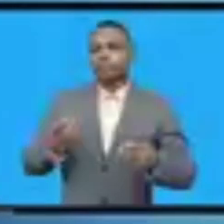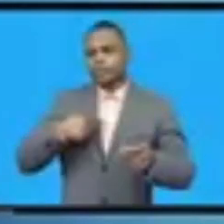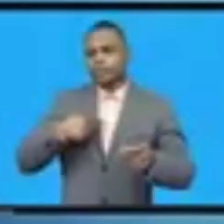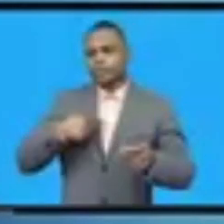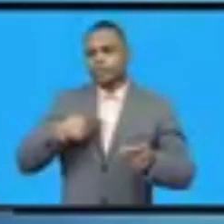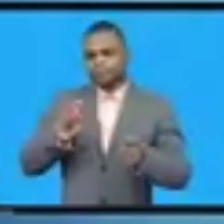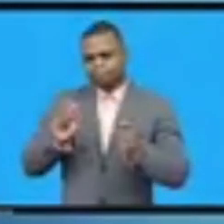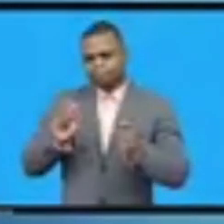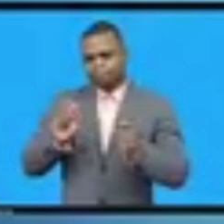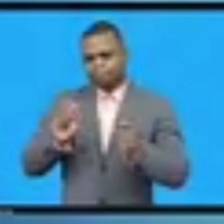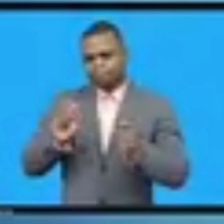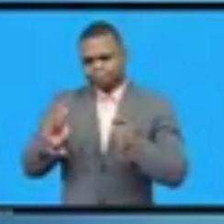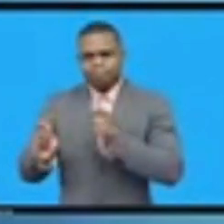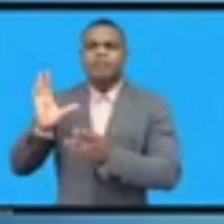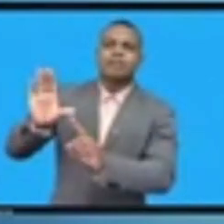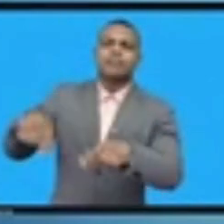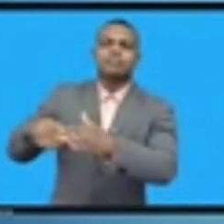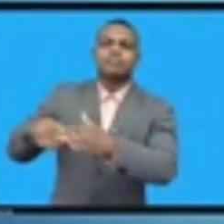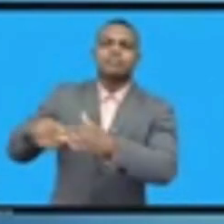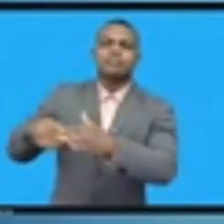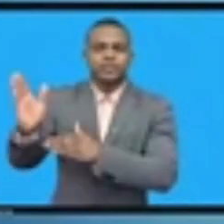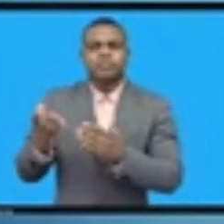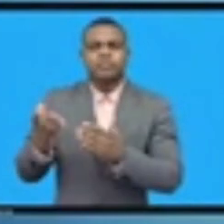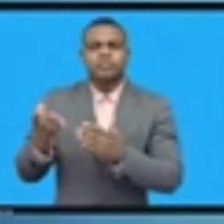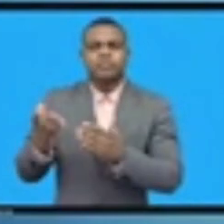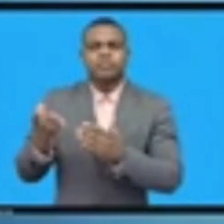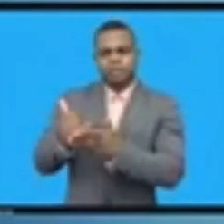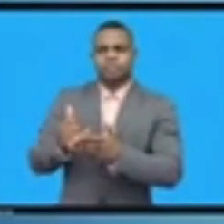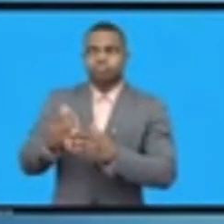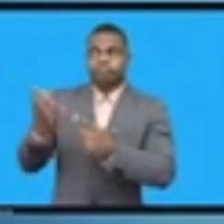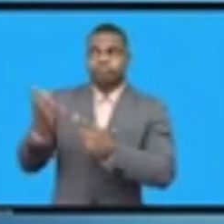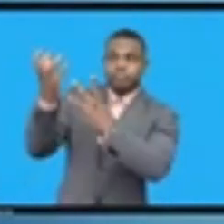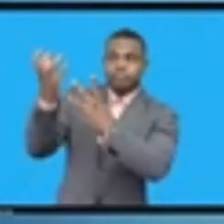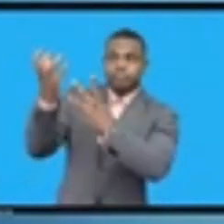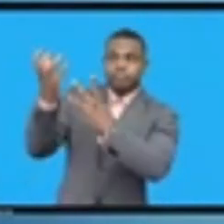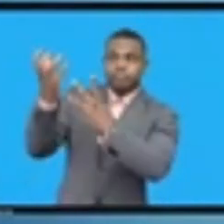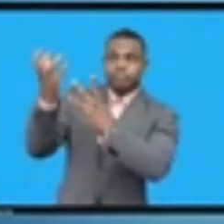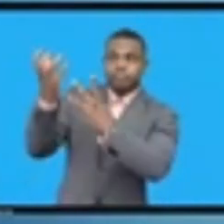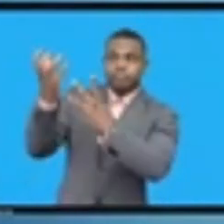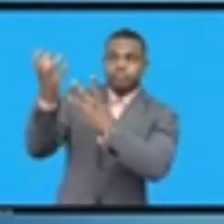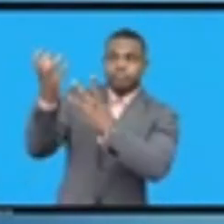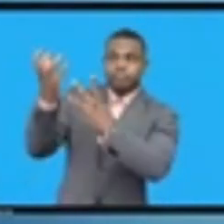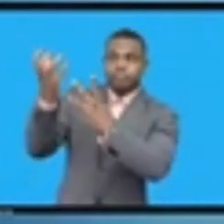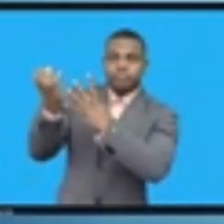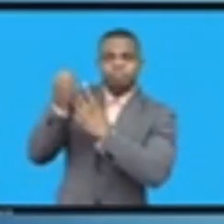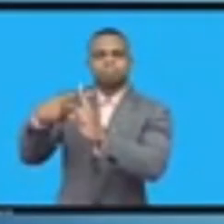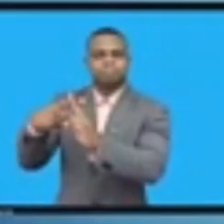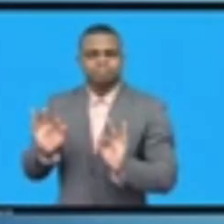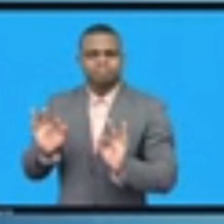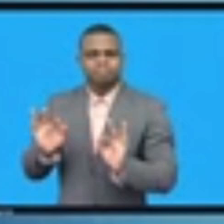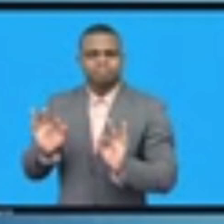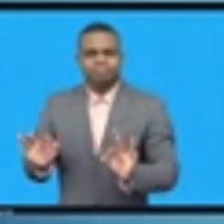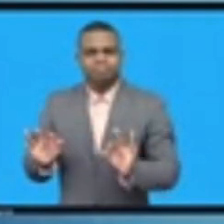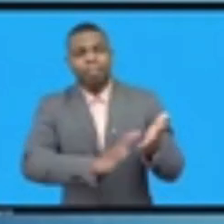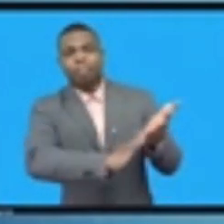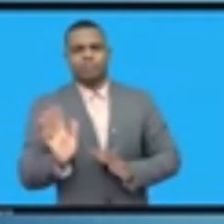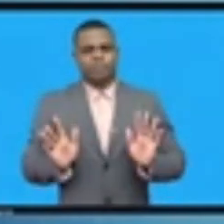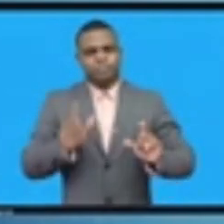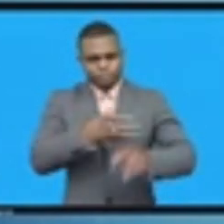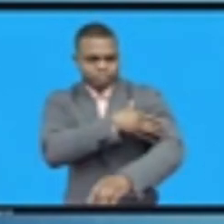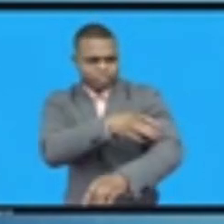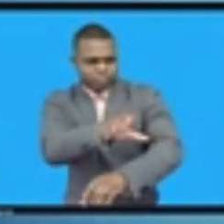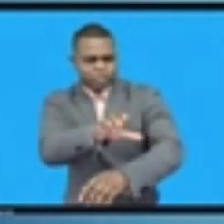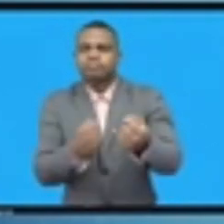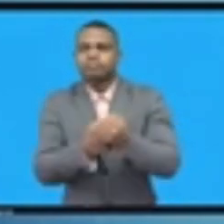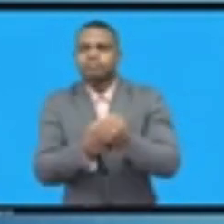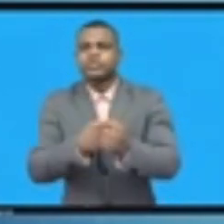面，而并不是它消极的一面，抵御消极的一面。那么科